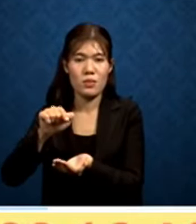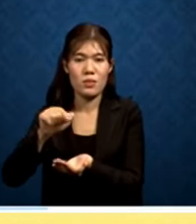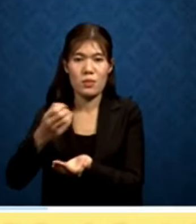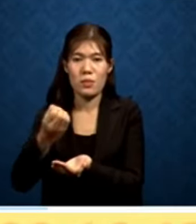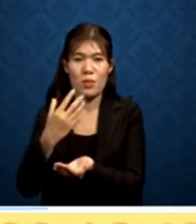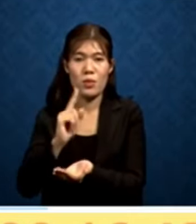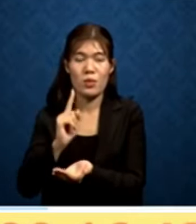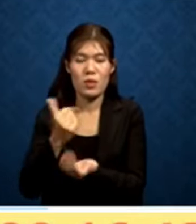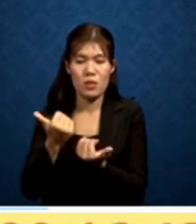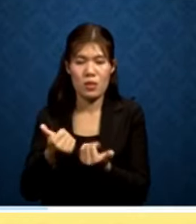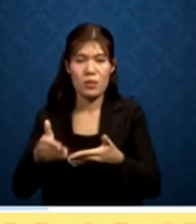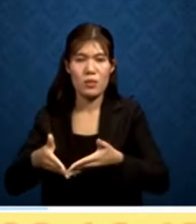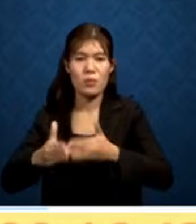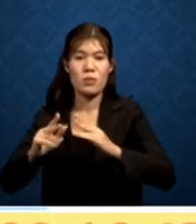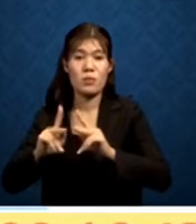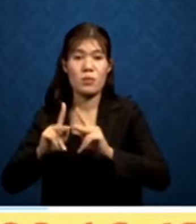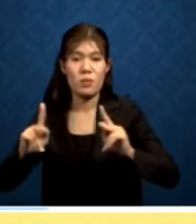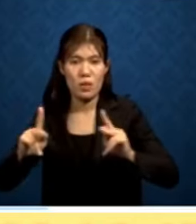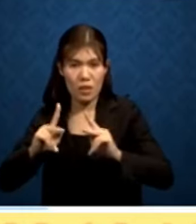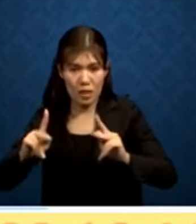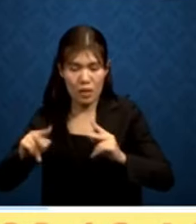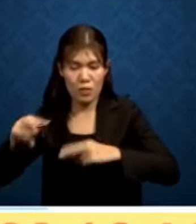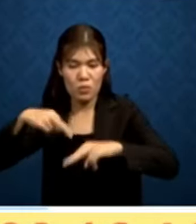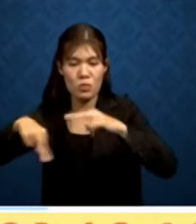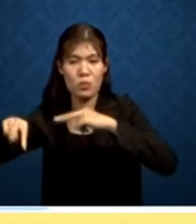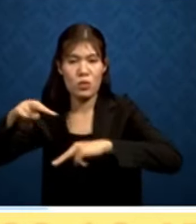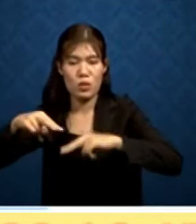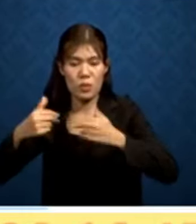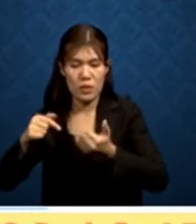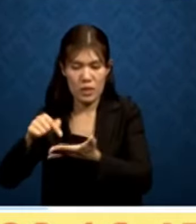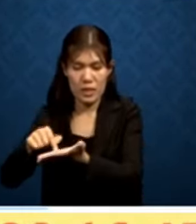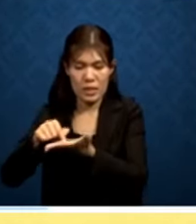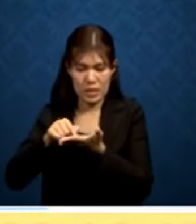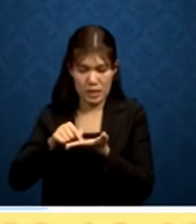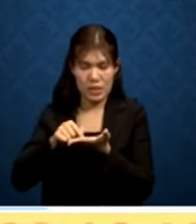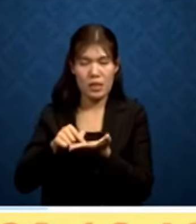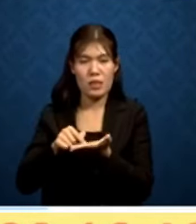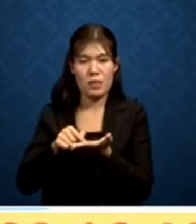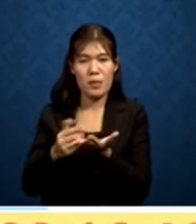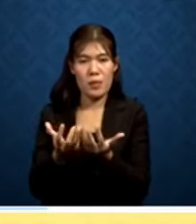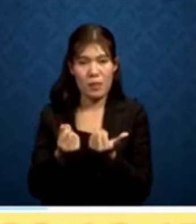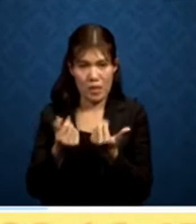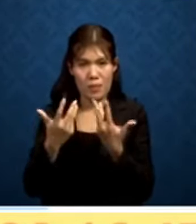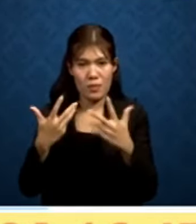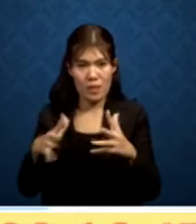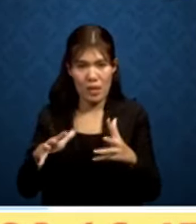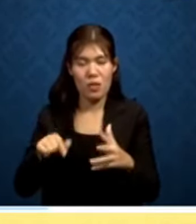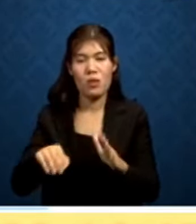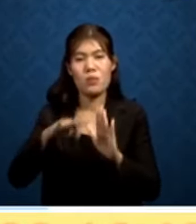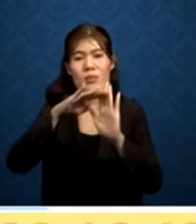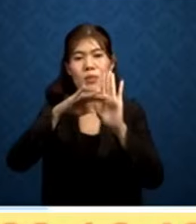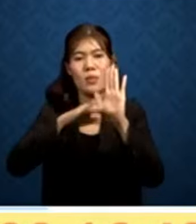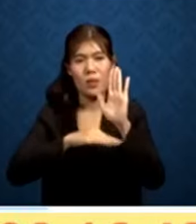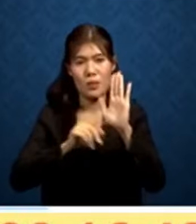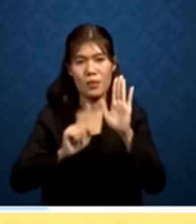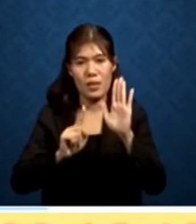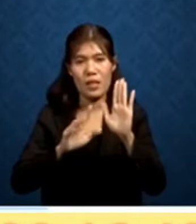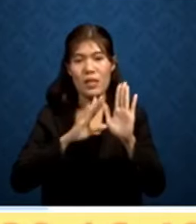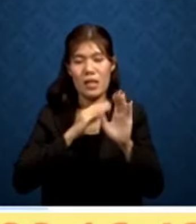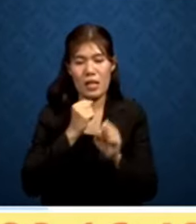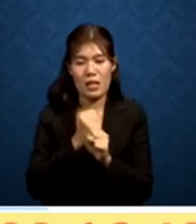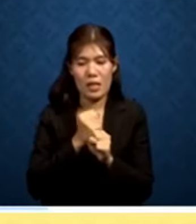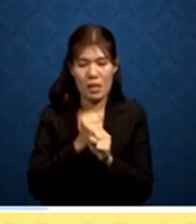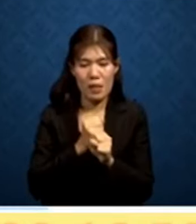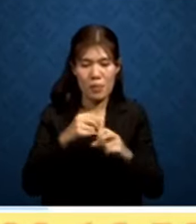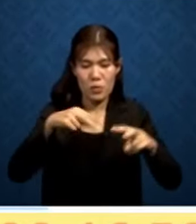มการเขมาสอบว่ามีการรบหนงสือมาแล้วมีกนเริการอย่ไรหรอไม่ถ้ามีกนเรนการที่เป็ประโยชน์ต่รูปคดีก็จะนำมาเป็น